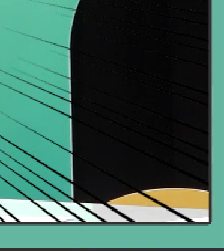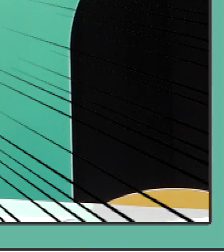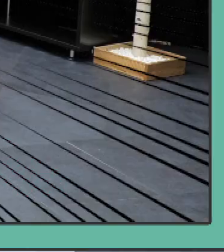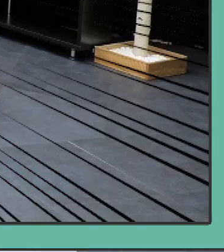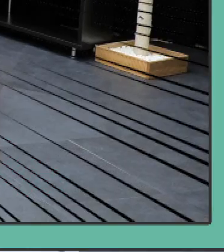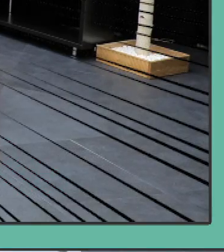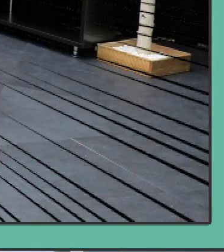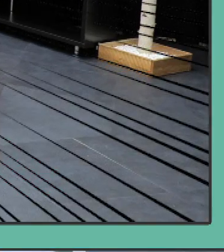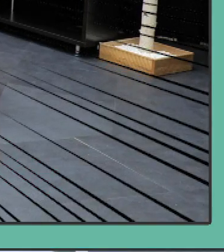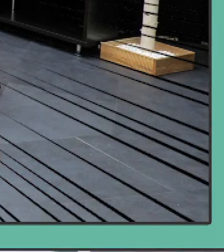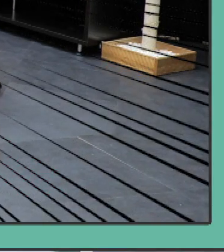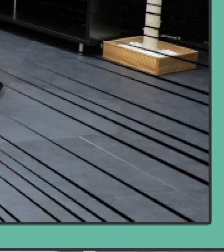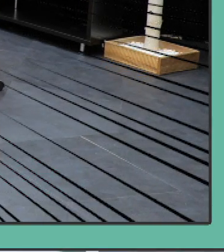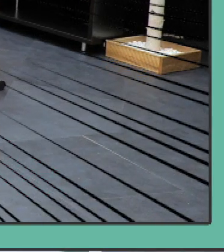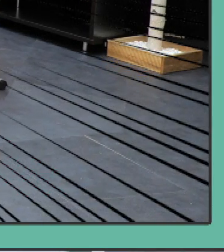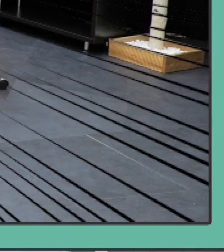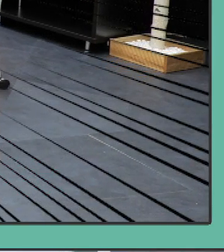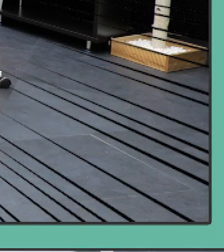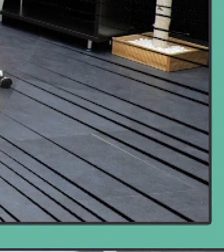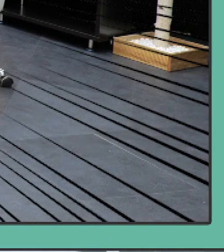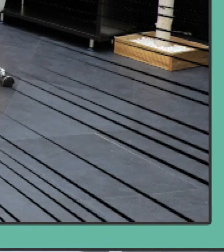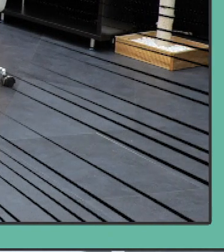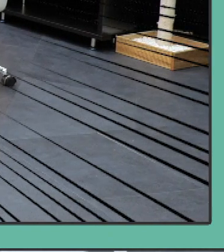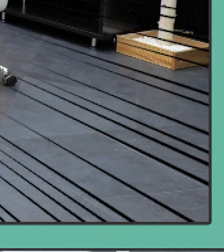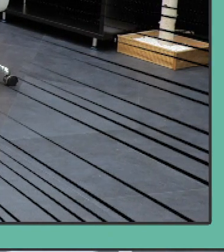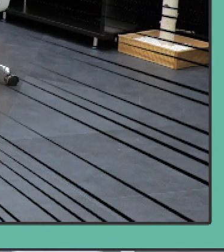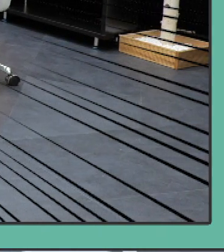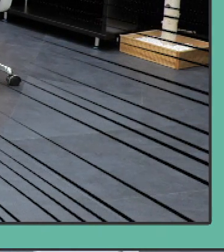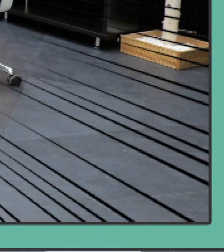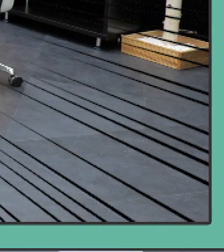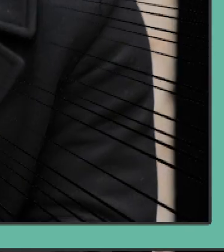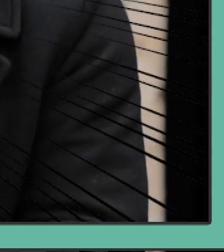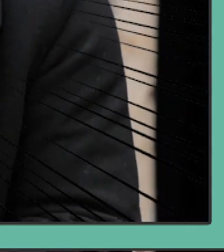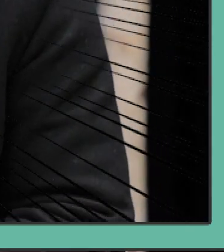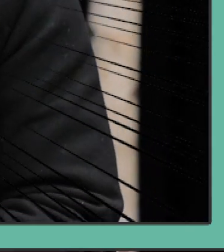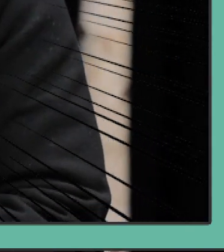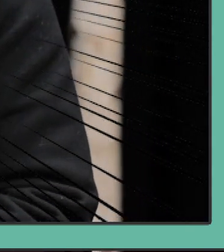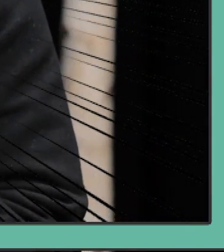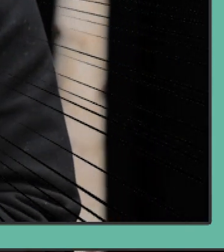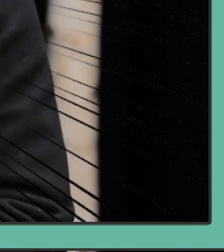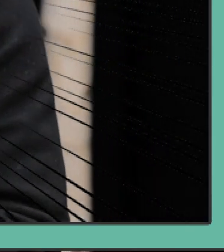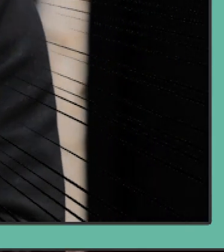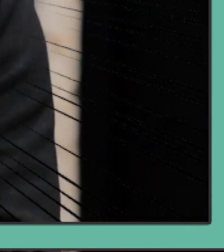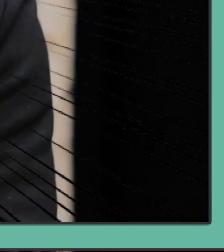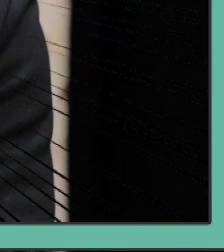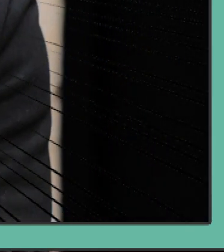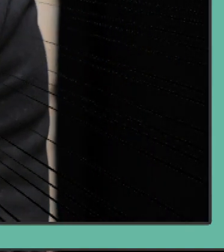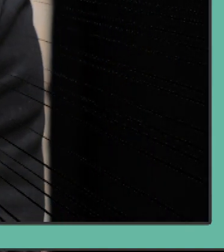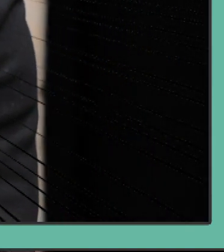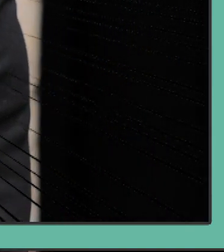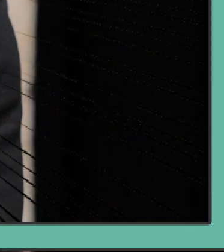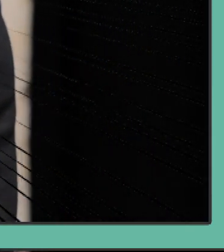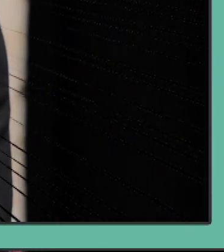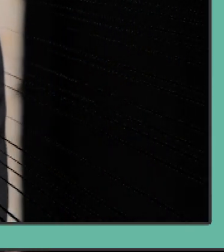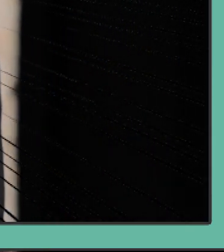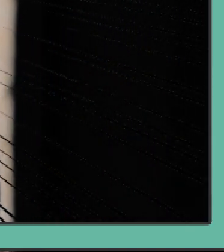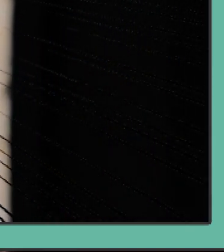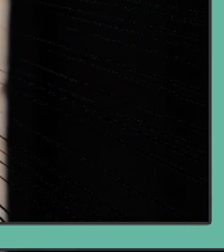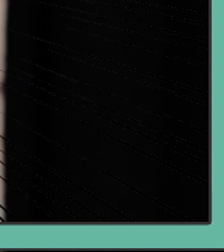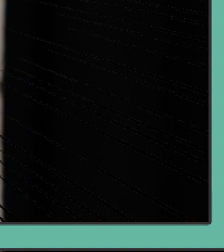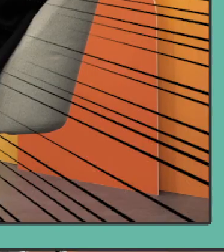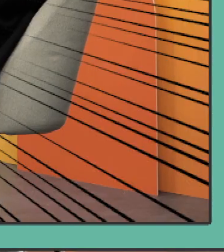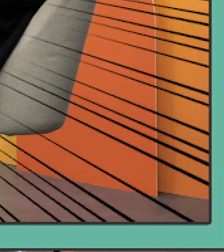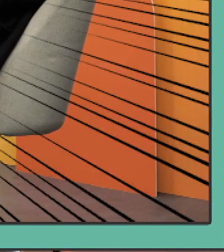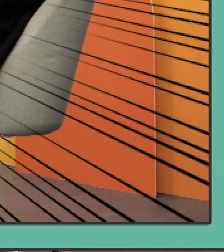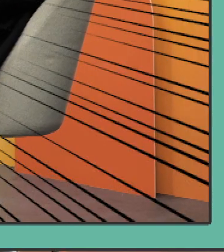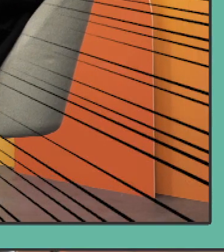있을 것 같아요. 그 인터넷 플랫폼을 만들어서 그 자기에게 필요한 정보를 제공하면 제주 청년들에게 꿈과 희망을 키워가는 희망사들을 놓겠다고